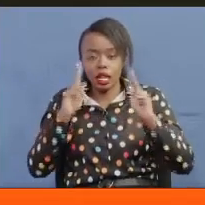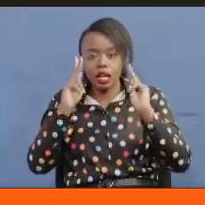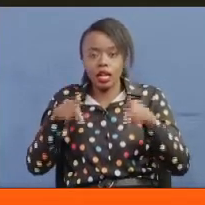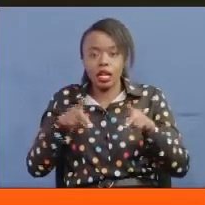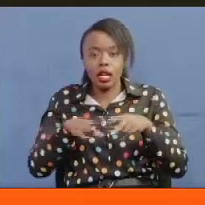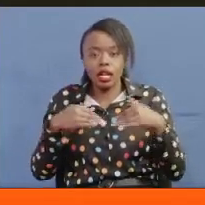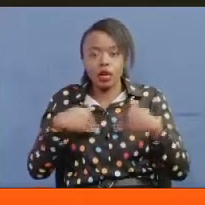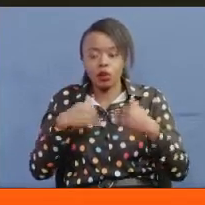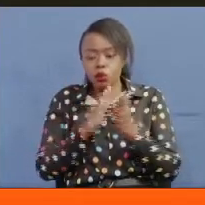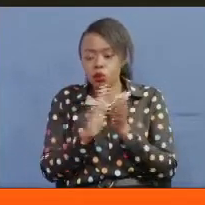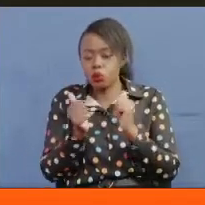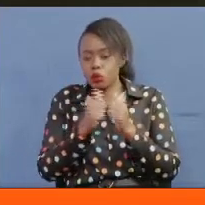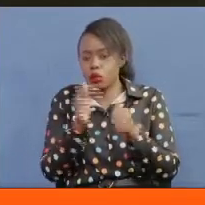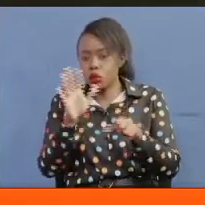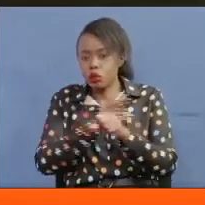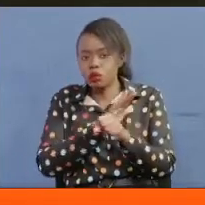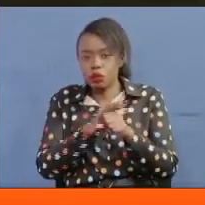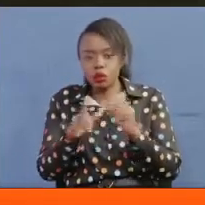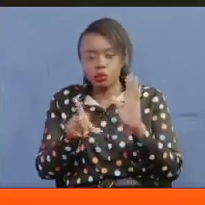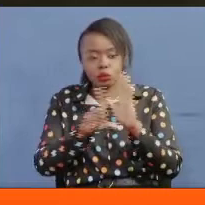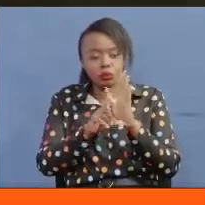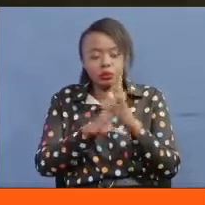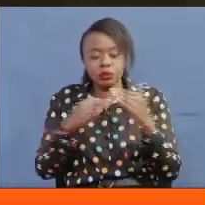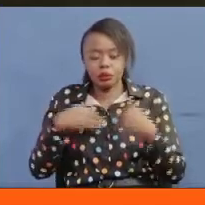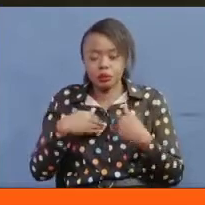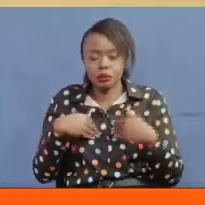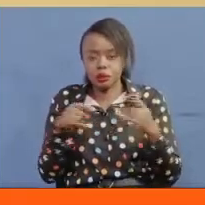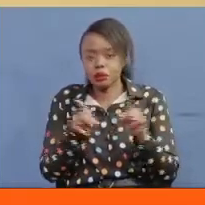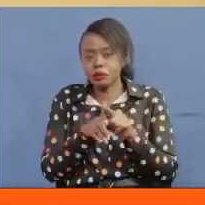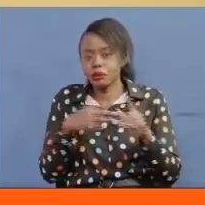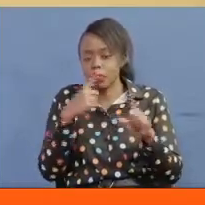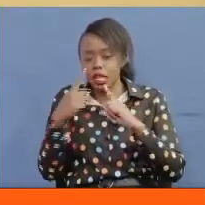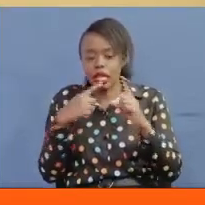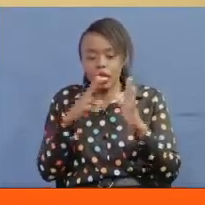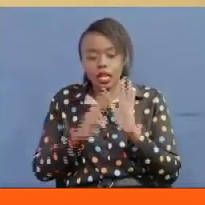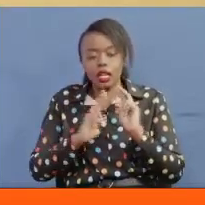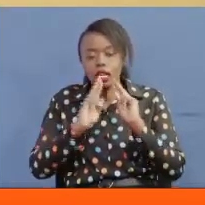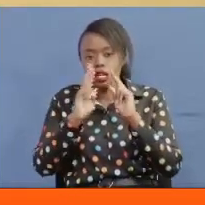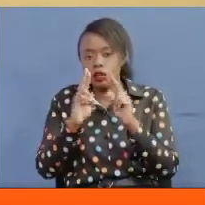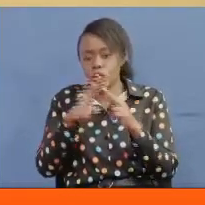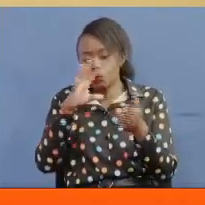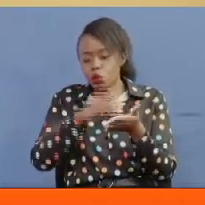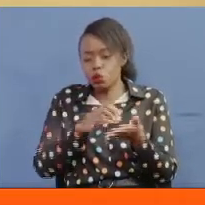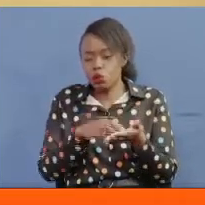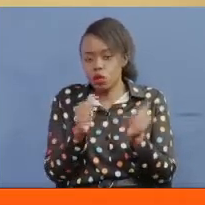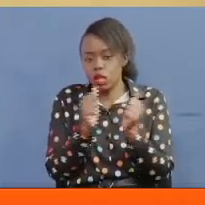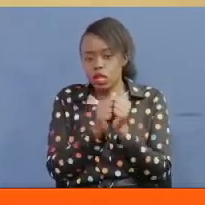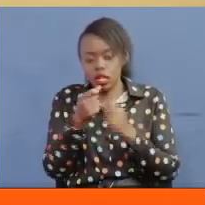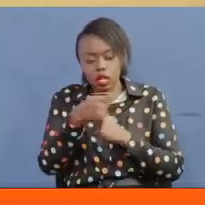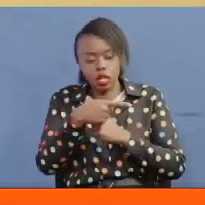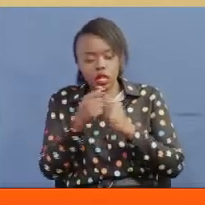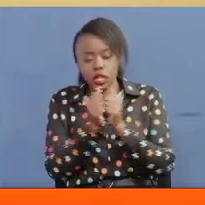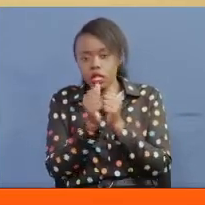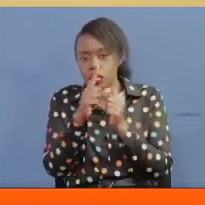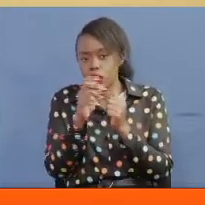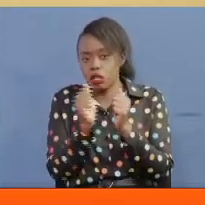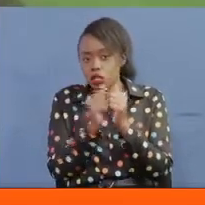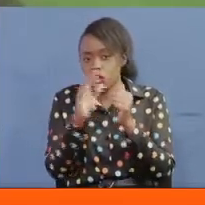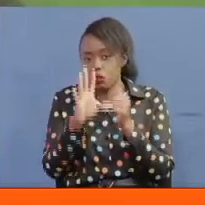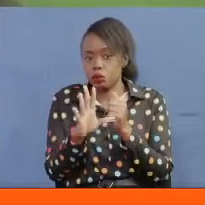ufaafu wa kusajiliwa kuwashtakiwa kama wakimbizi na kuwasilisha ripoti kotini mnamo tarehe Julai